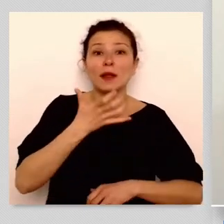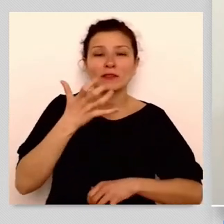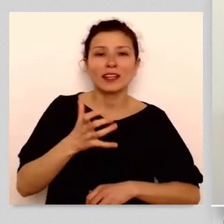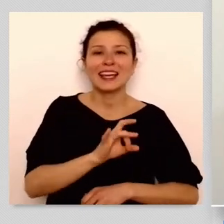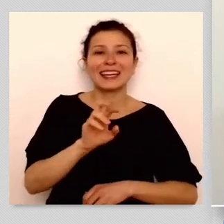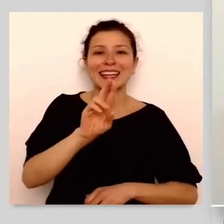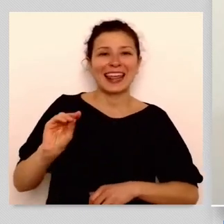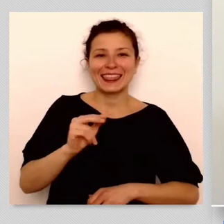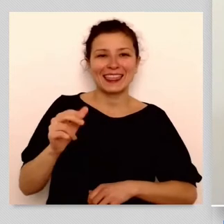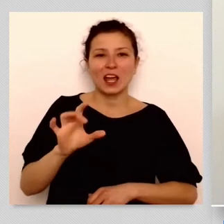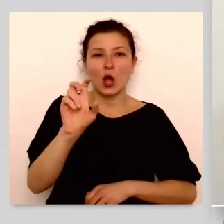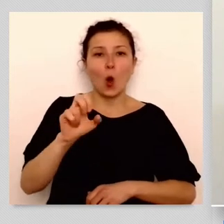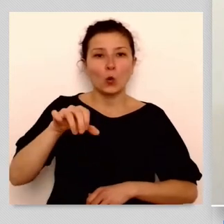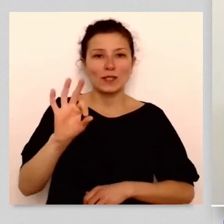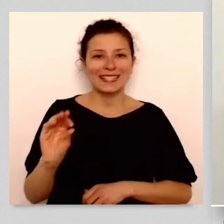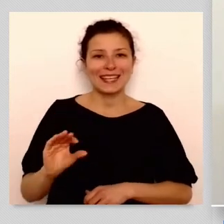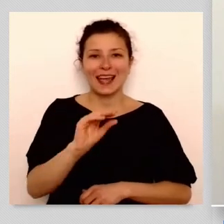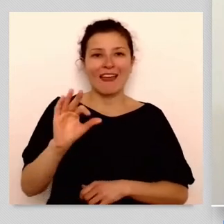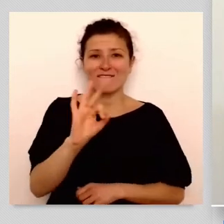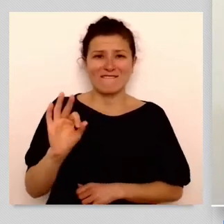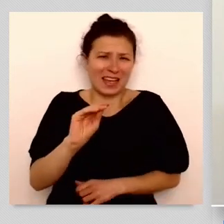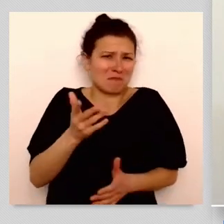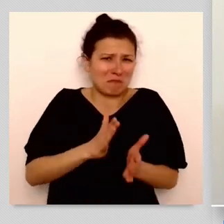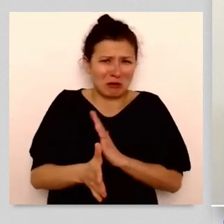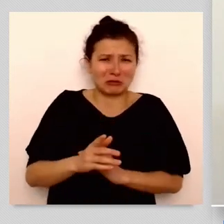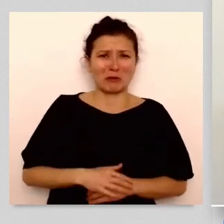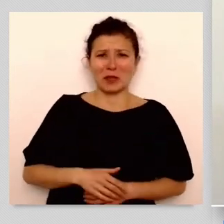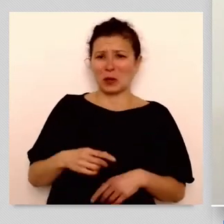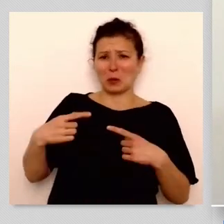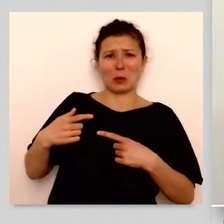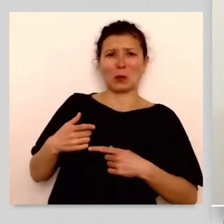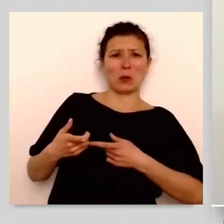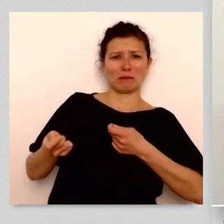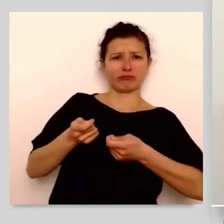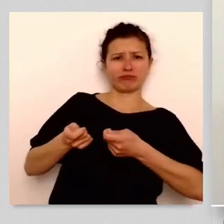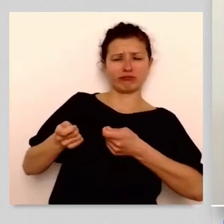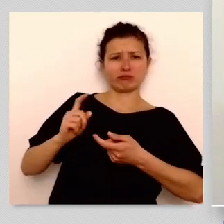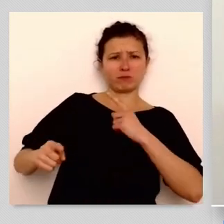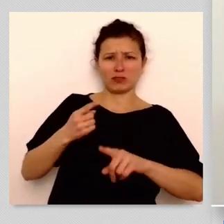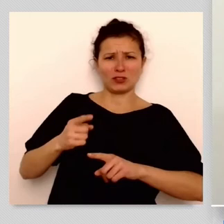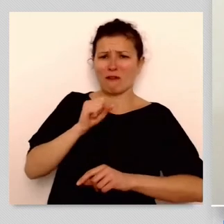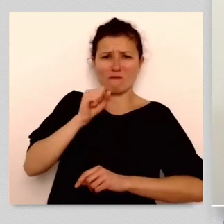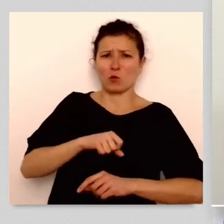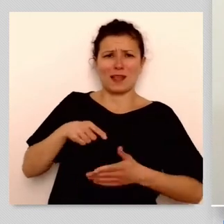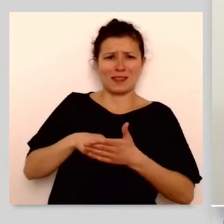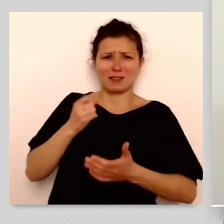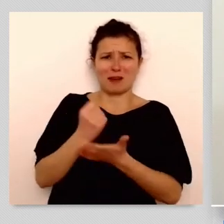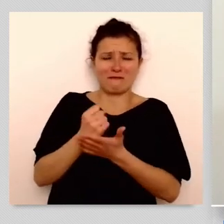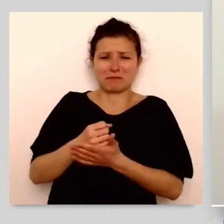nazywało. Bardzo prosto. Nikt nami nie sterował politycznie, bo nikt w ogóle się nie zajmował taką sprawą. W